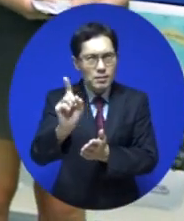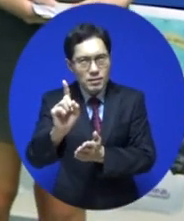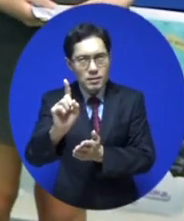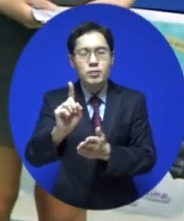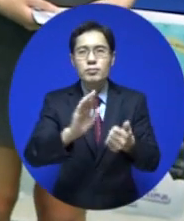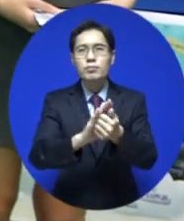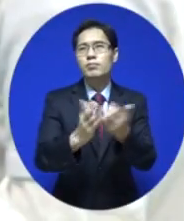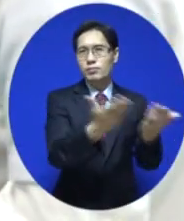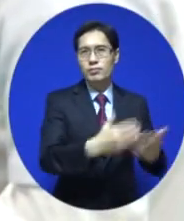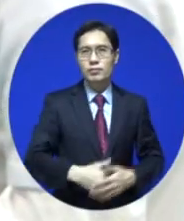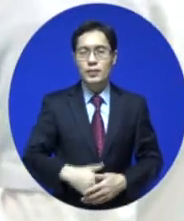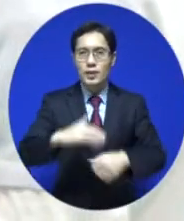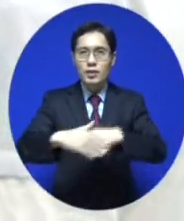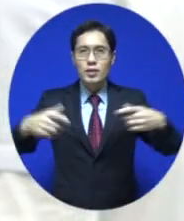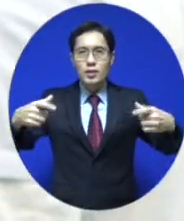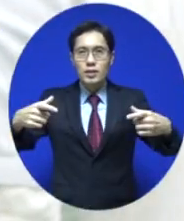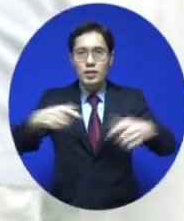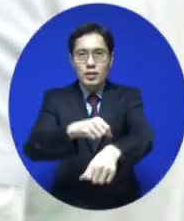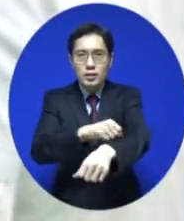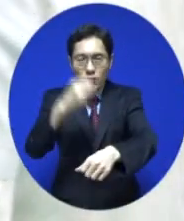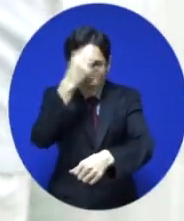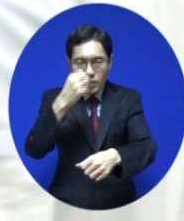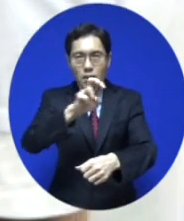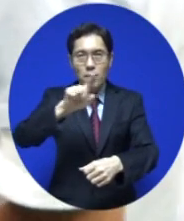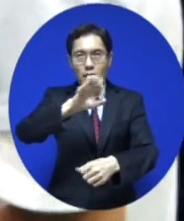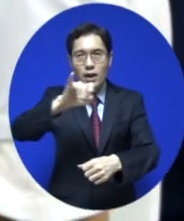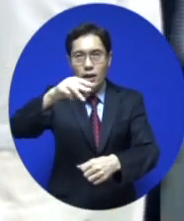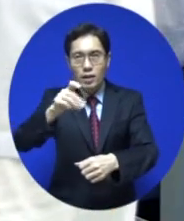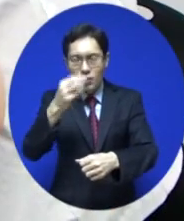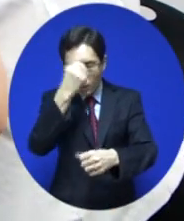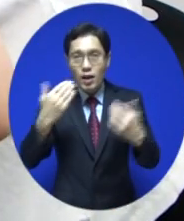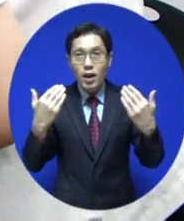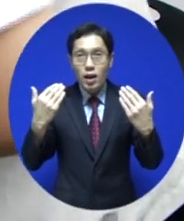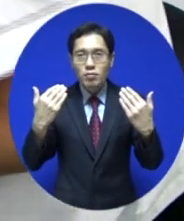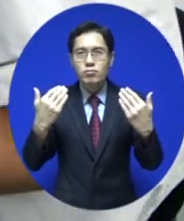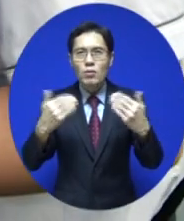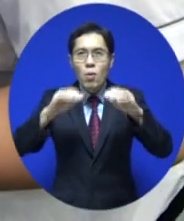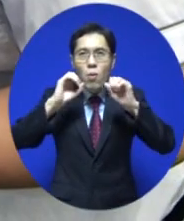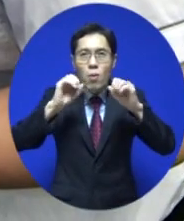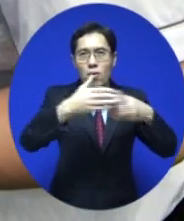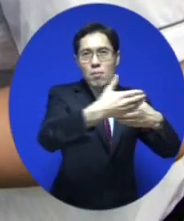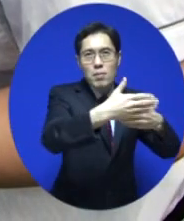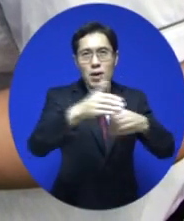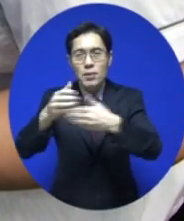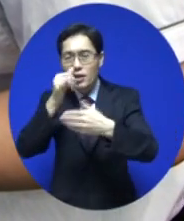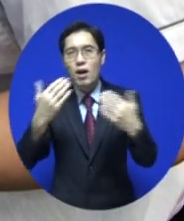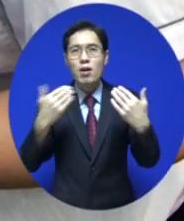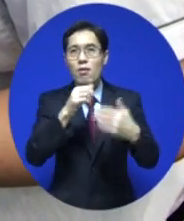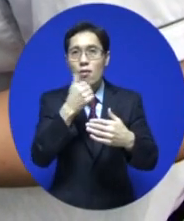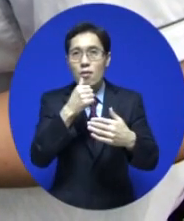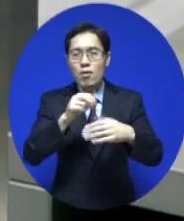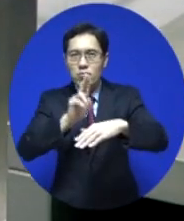선택의 기회를 제공했는데요. 대구 지역 특성화고등학교 및 마이스터고등학교마다 개성 있는 홍보 부스를 마련해 학교